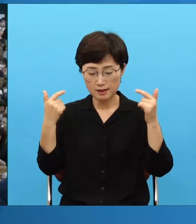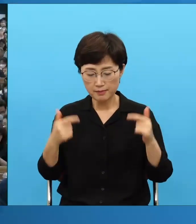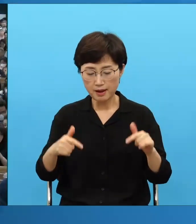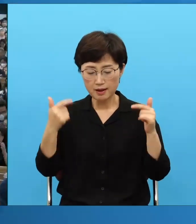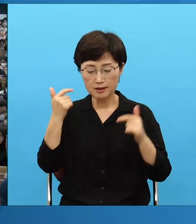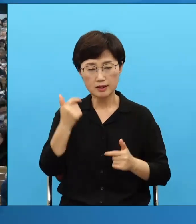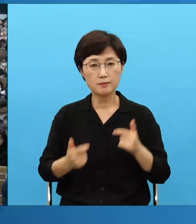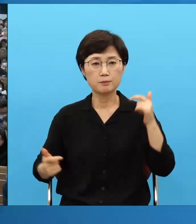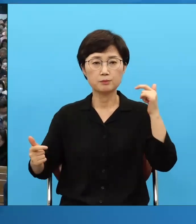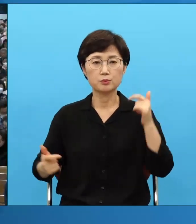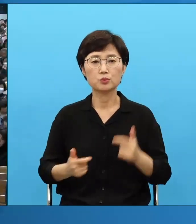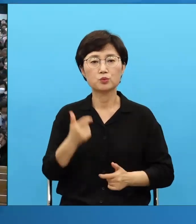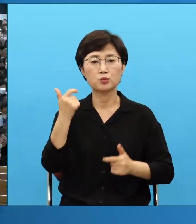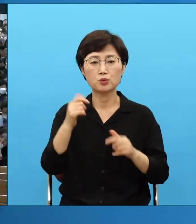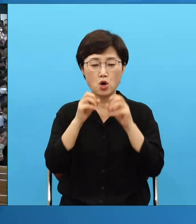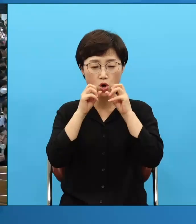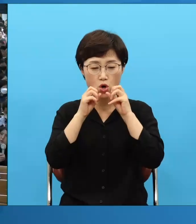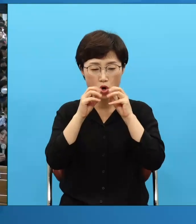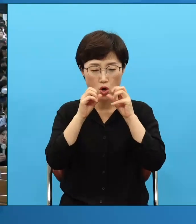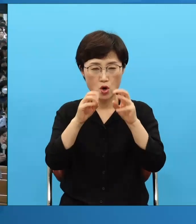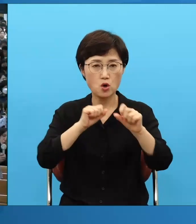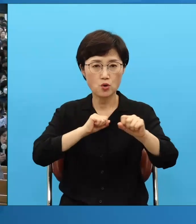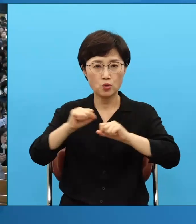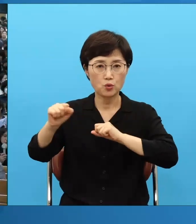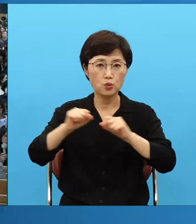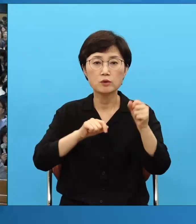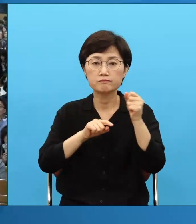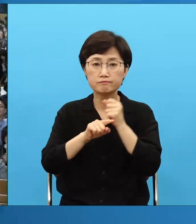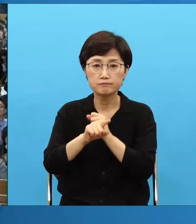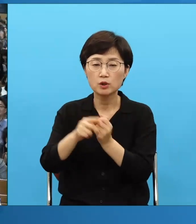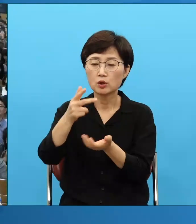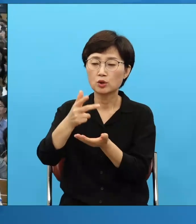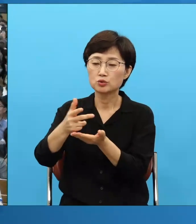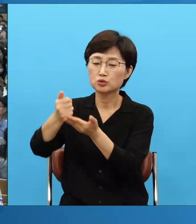내가 매일 기쁘게 술래